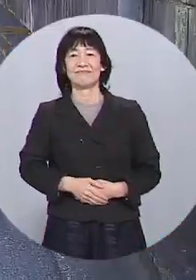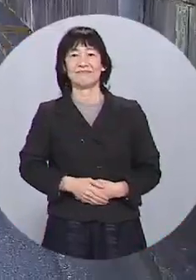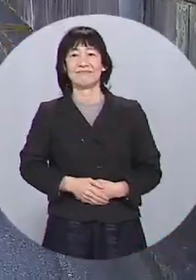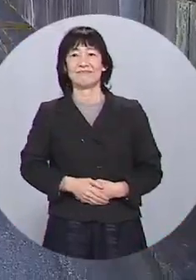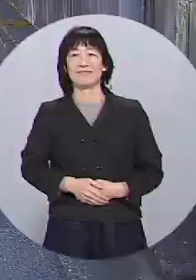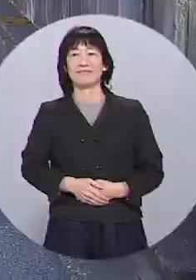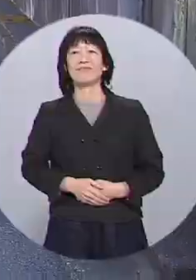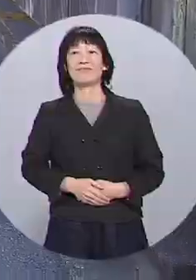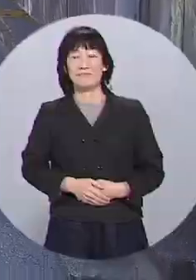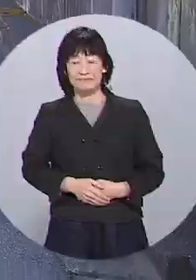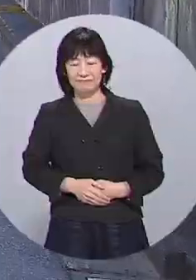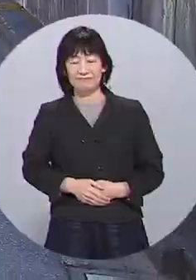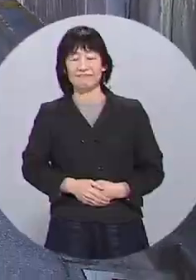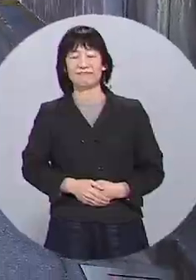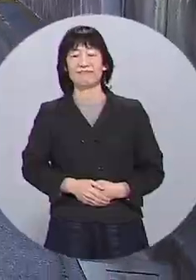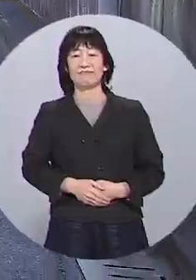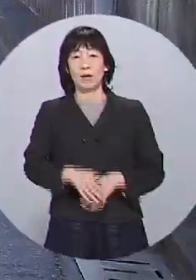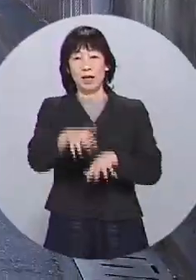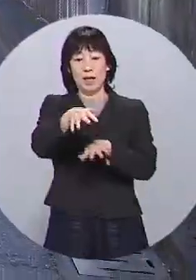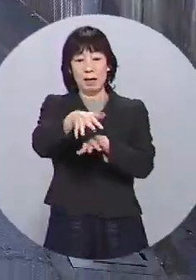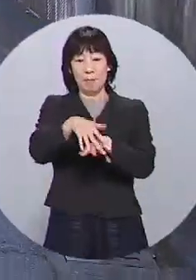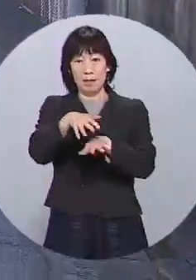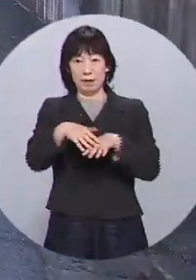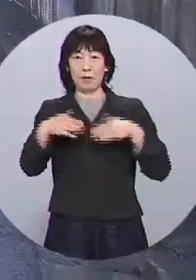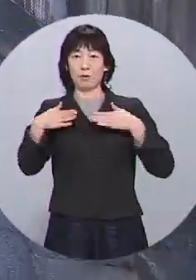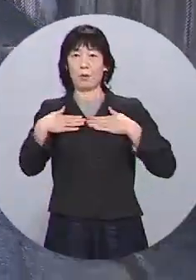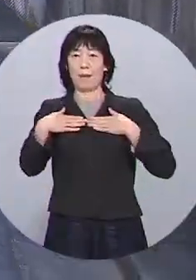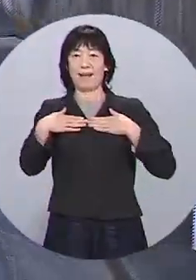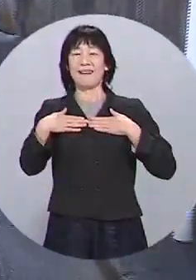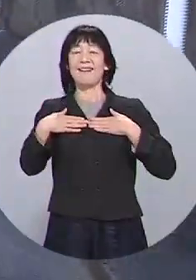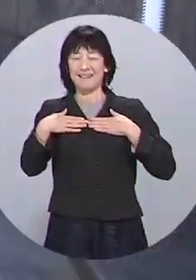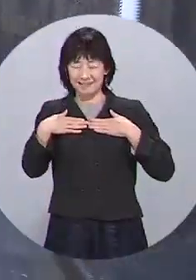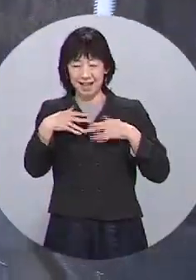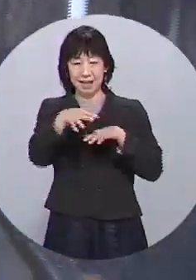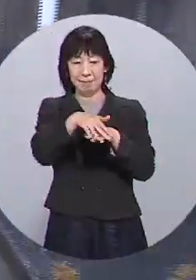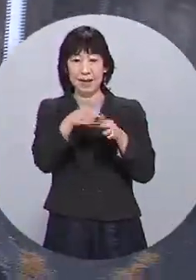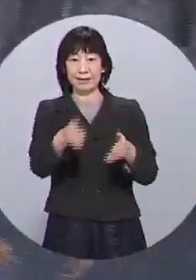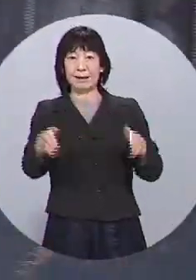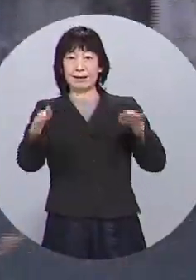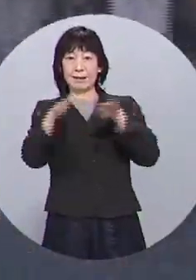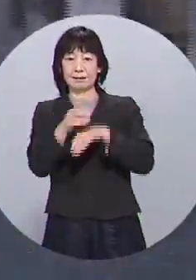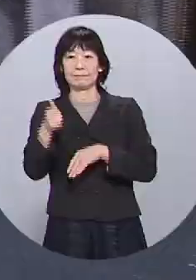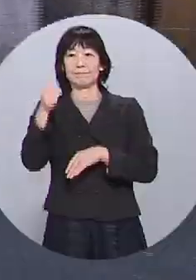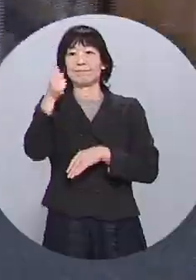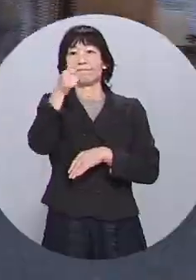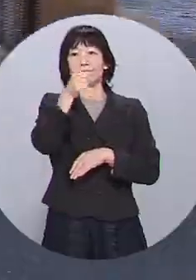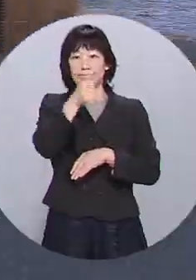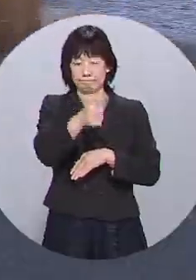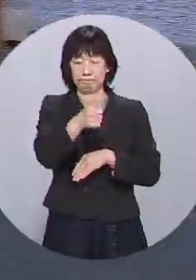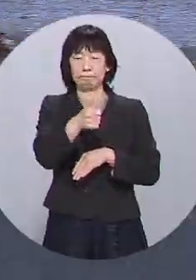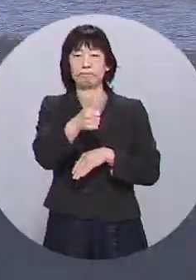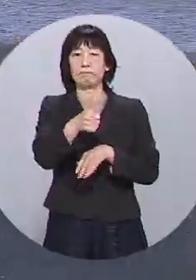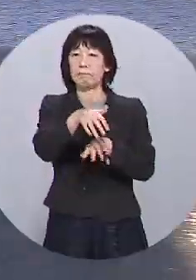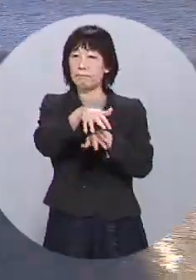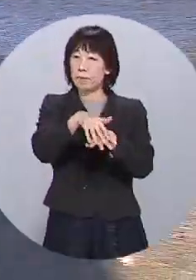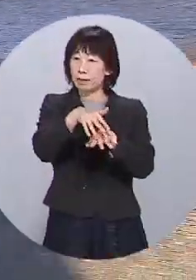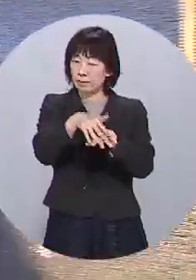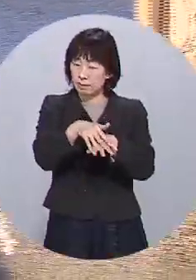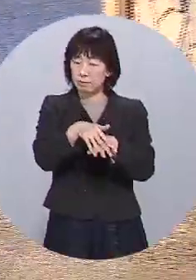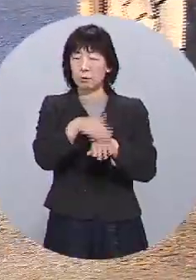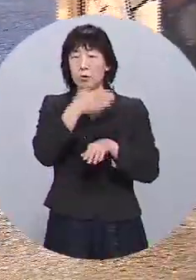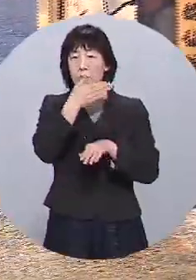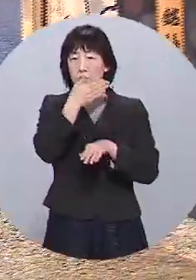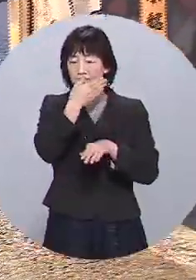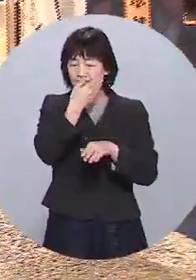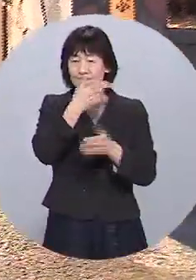そんなわけで銘仙を着たまま秩父銘仙館へ。 秩父銘仙などに関する貴重な資料を